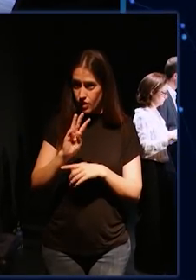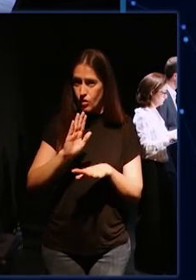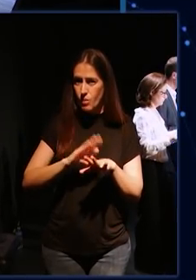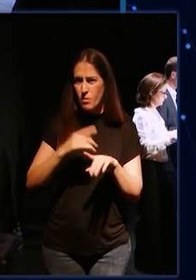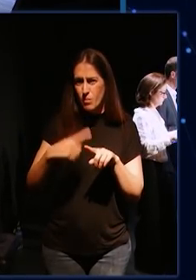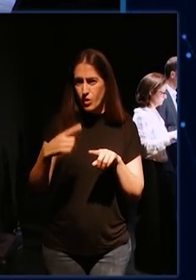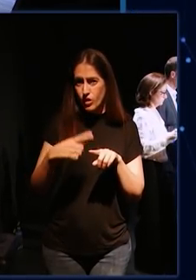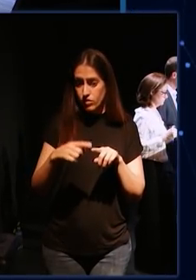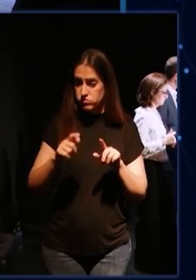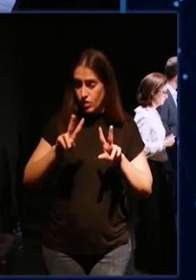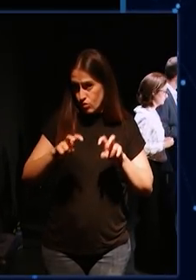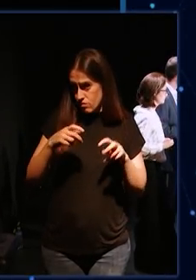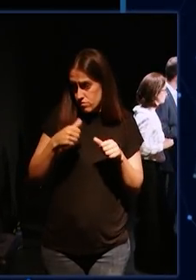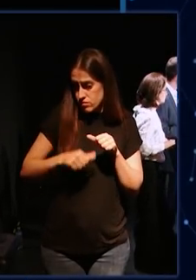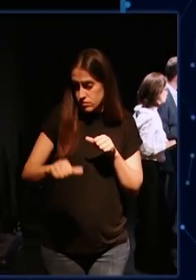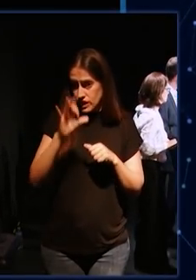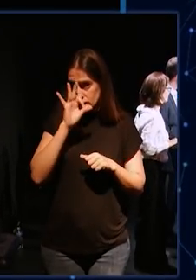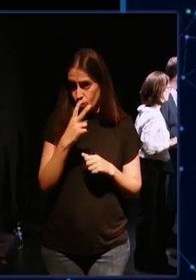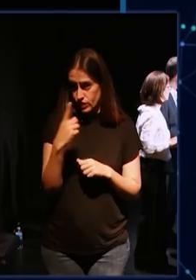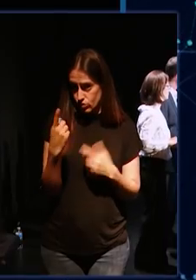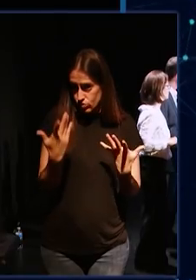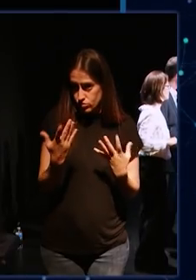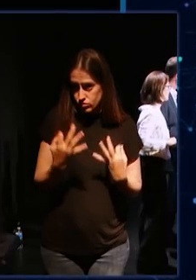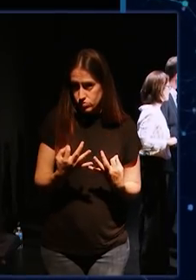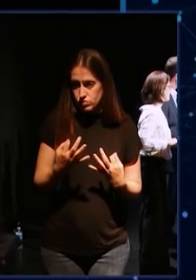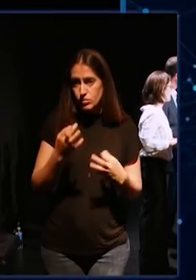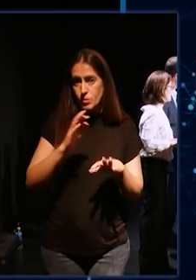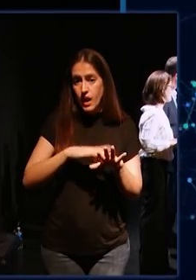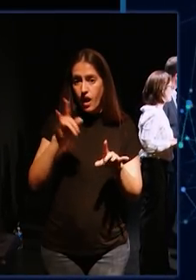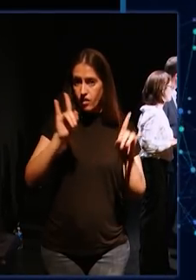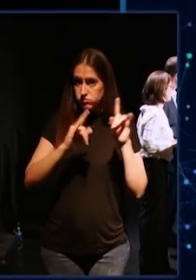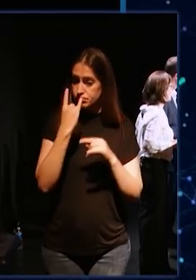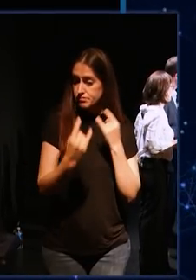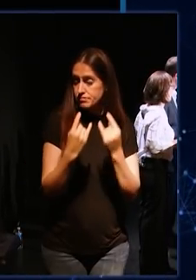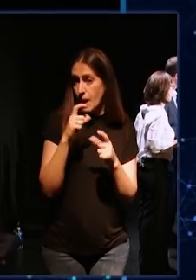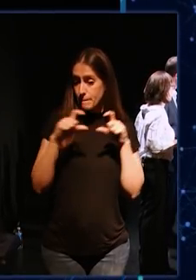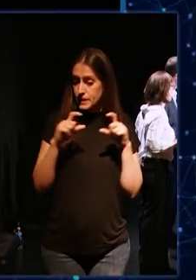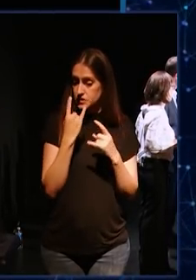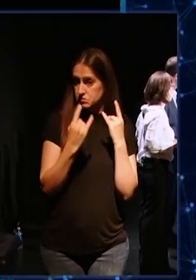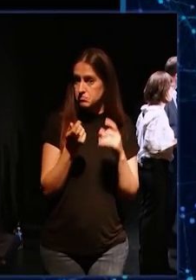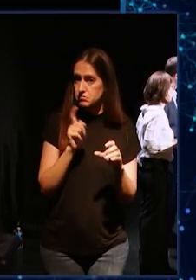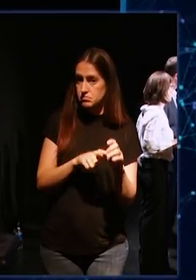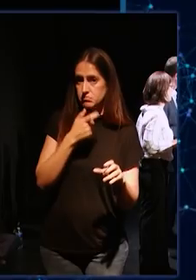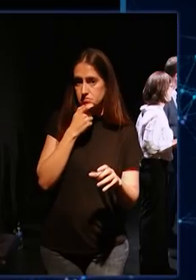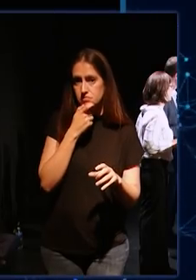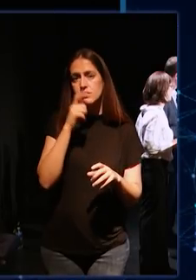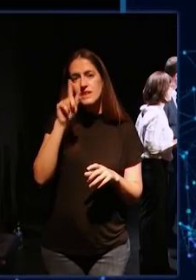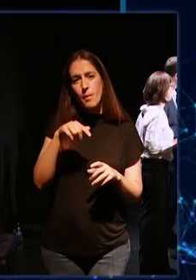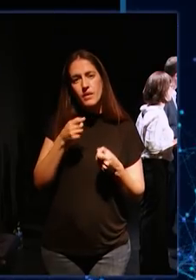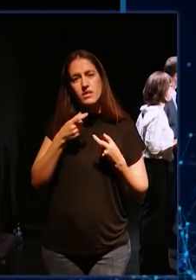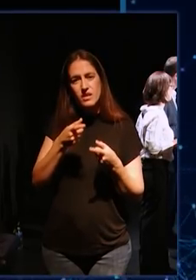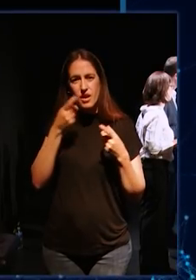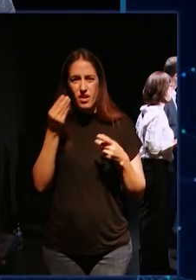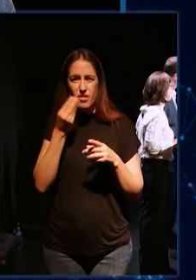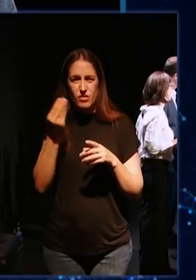XXI, per tal de fer-los atractius per les pròpies empreses. Una millora a la governança econòmica de